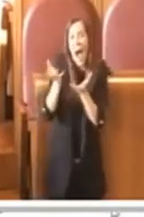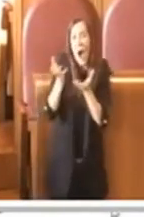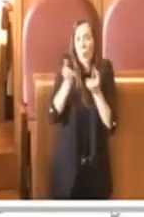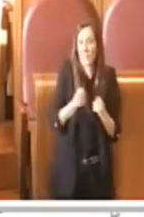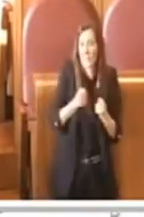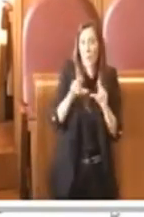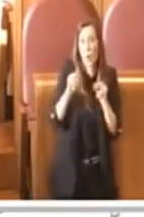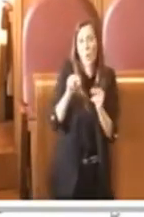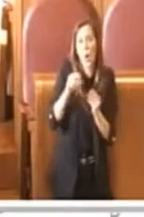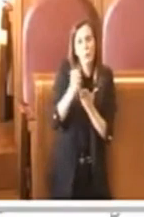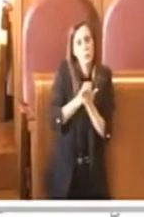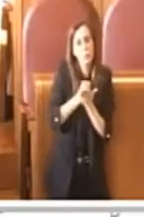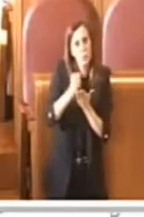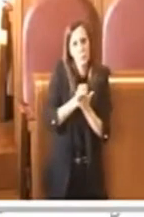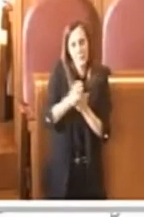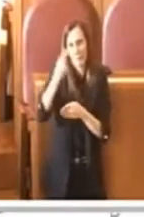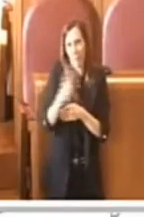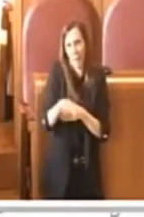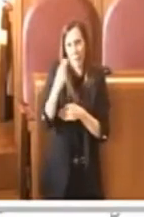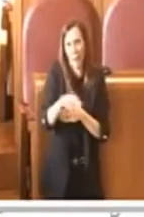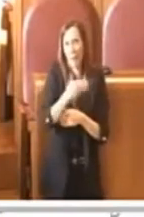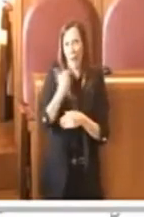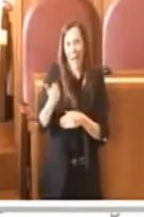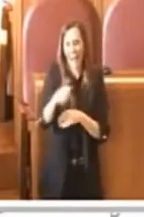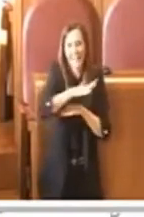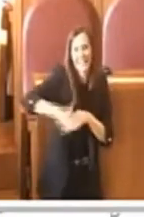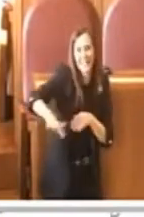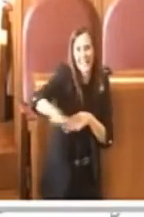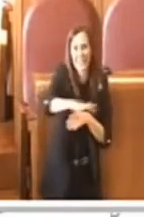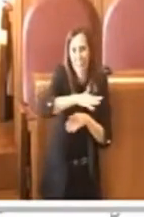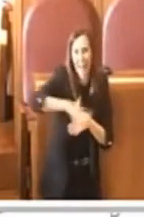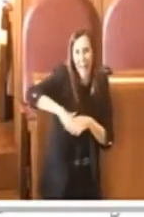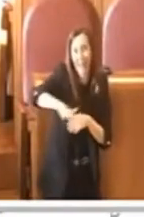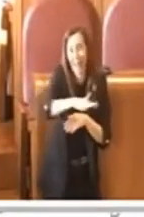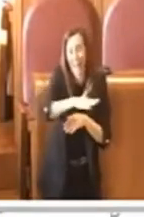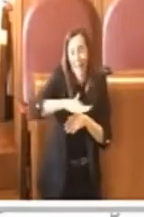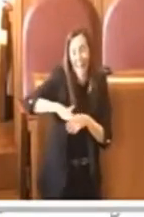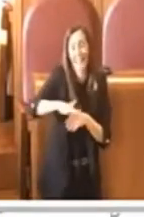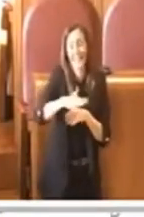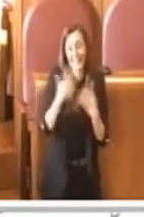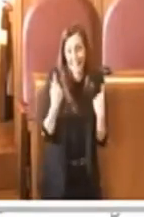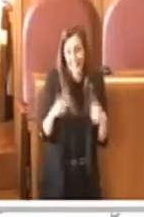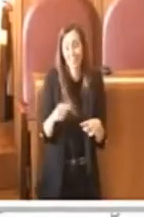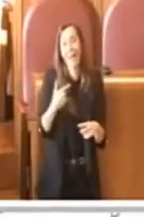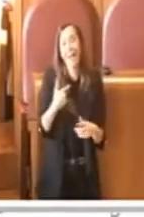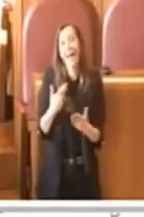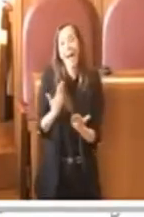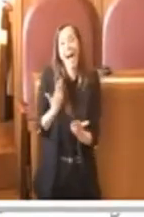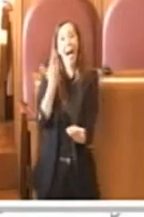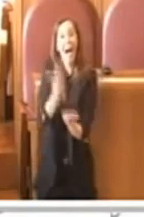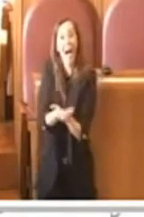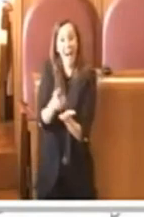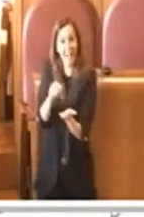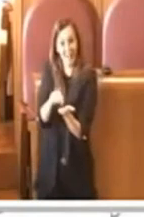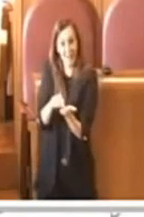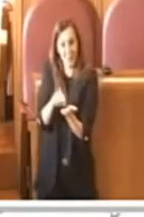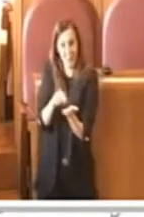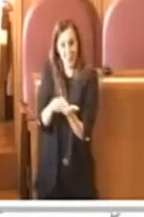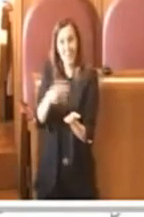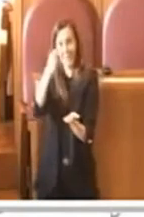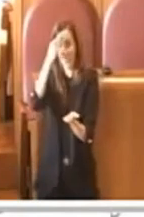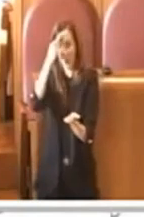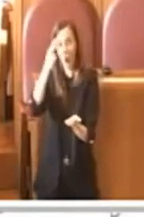nuovi documenti, manca lo spazio. E quindi con questo atto si ricorda anche il